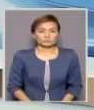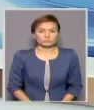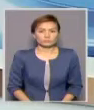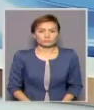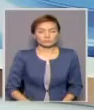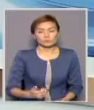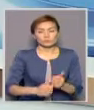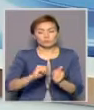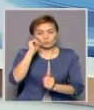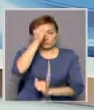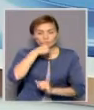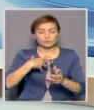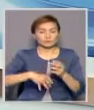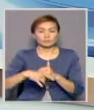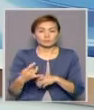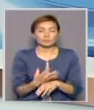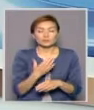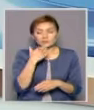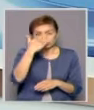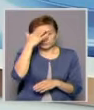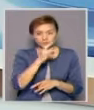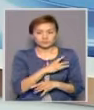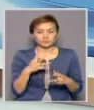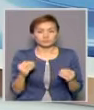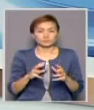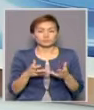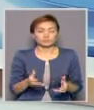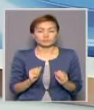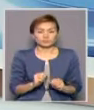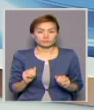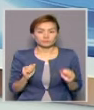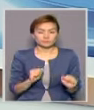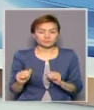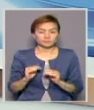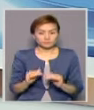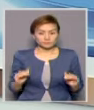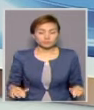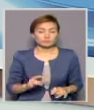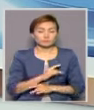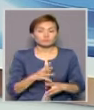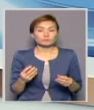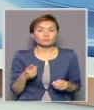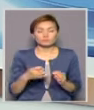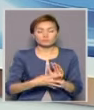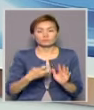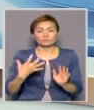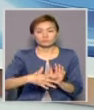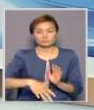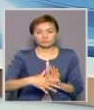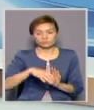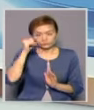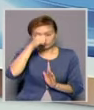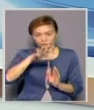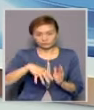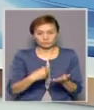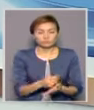ежегодно по всему миру в первый день лета отмечают международный день защиты детей праздник отмечают в 1952 года